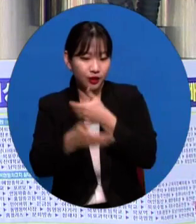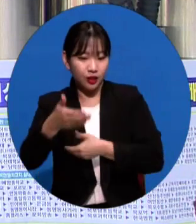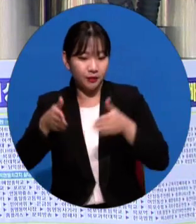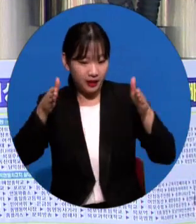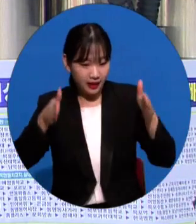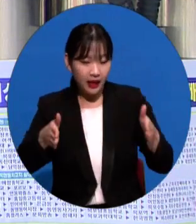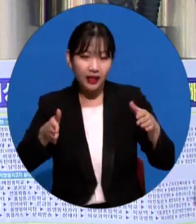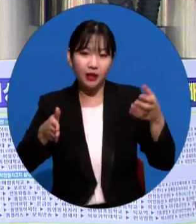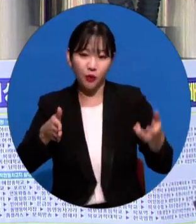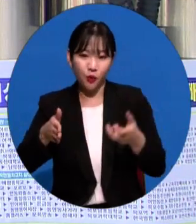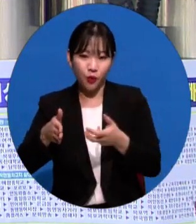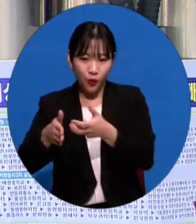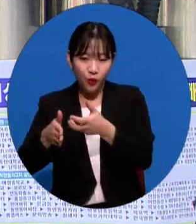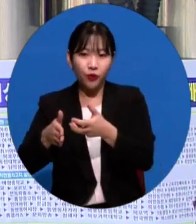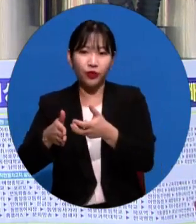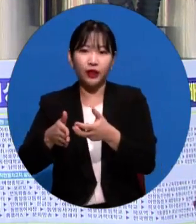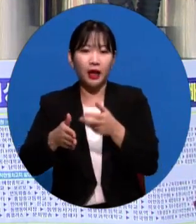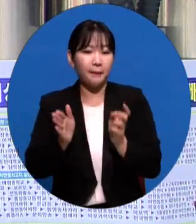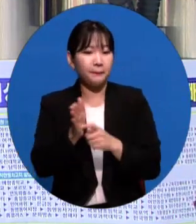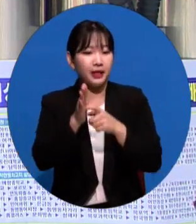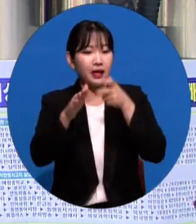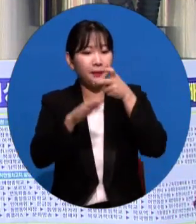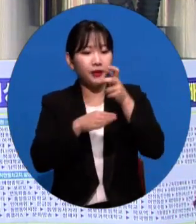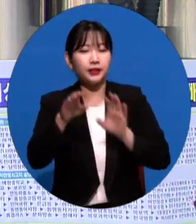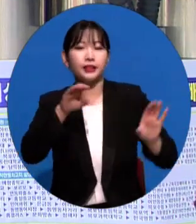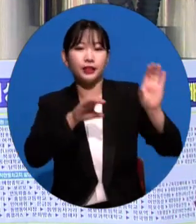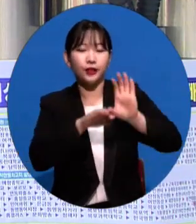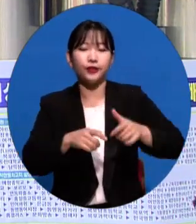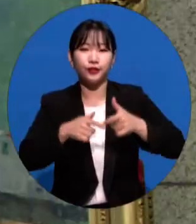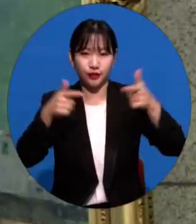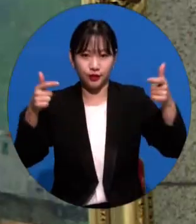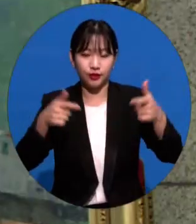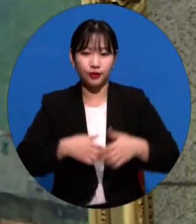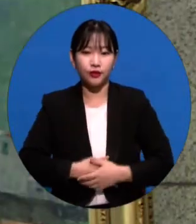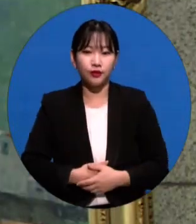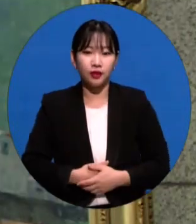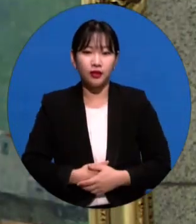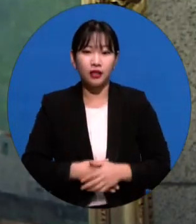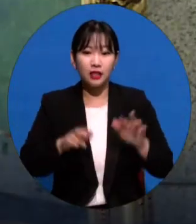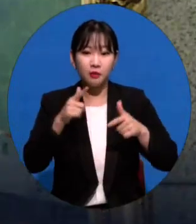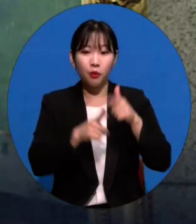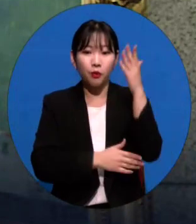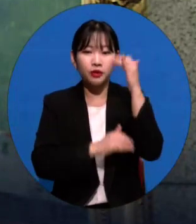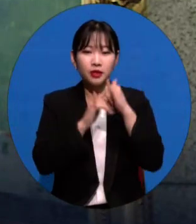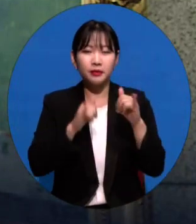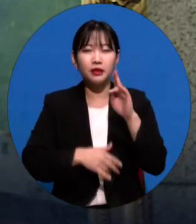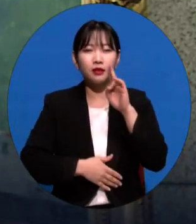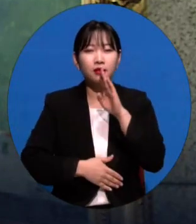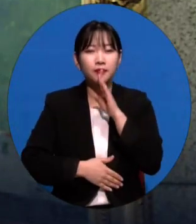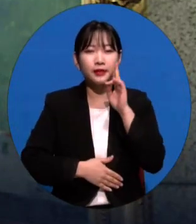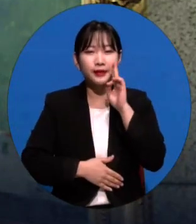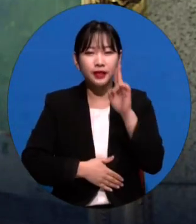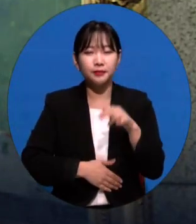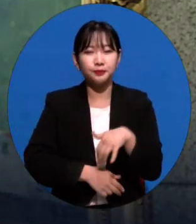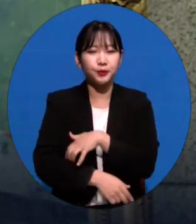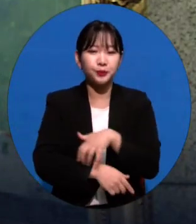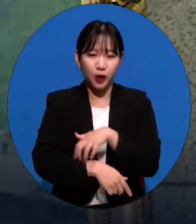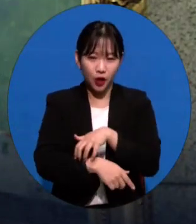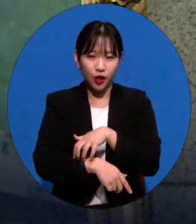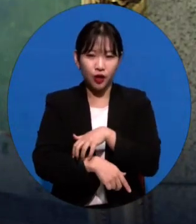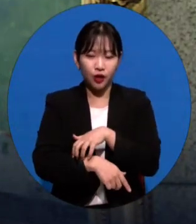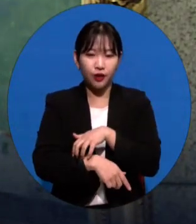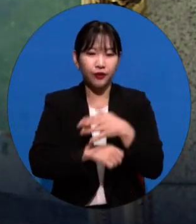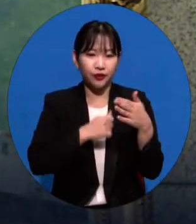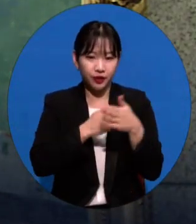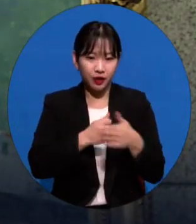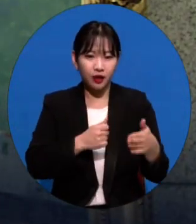사이 구간에 비상수송 차량이 추가되는 겁니다. 지금 목포 시민들이 매우 불편해 지금 하고 있고